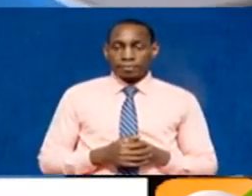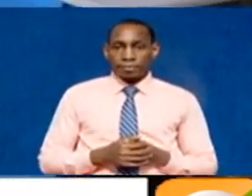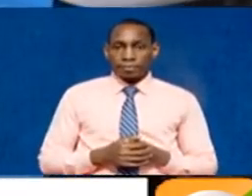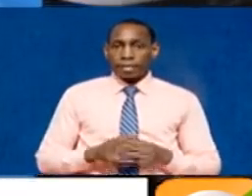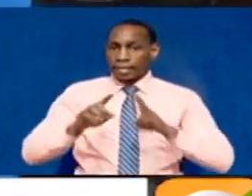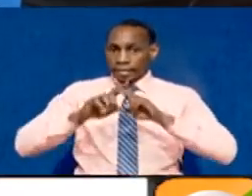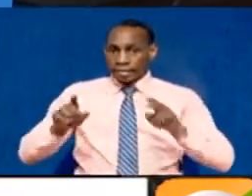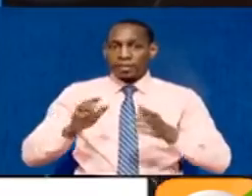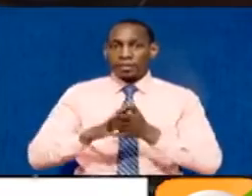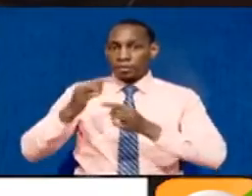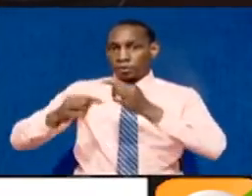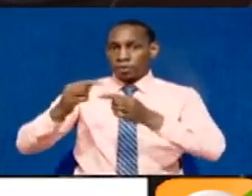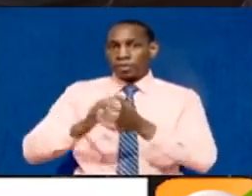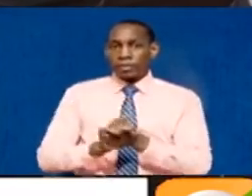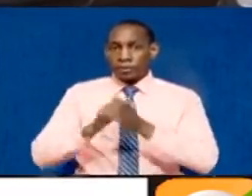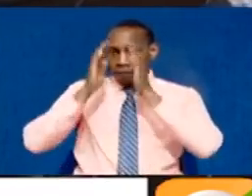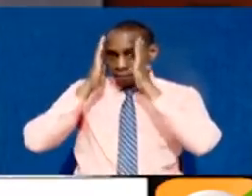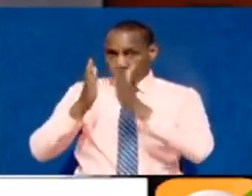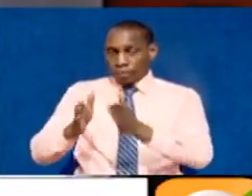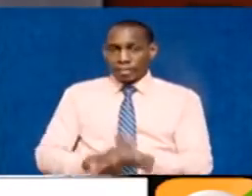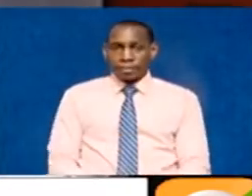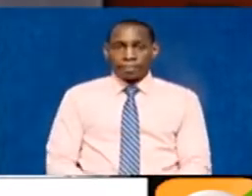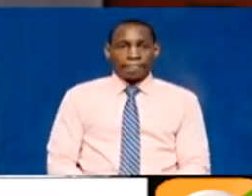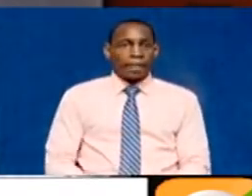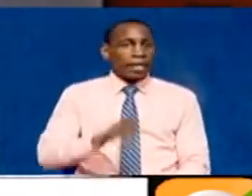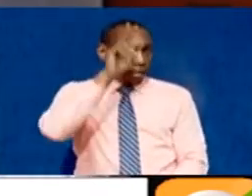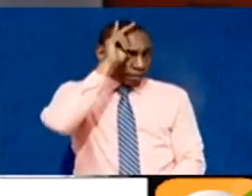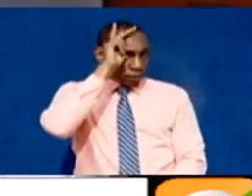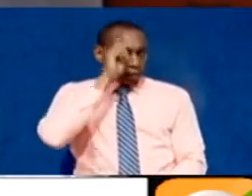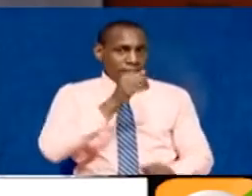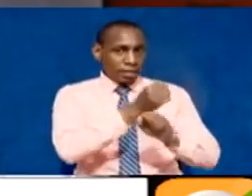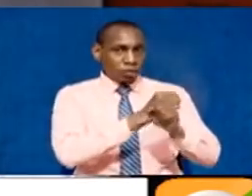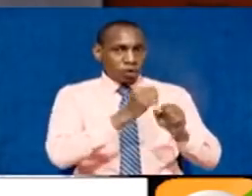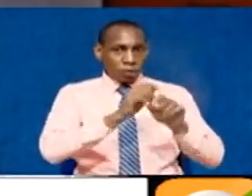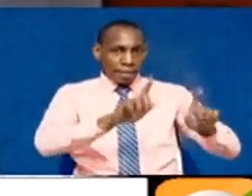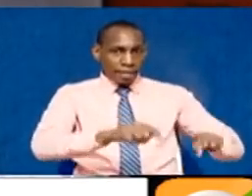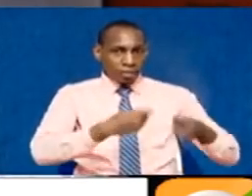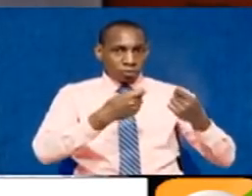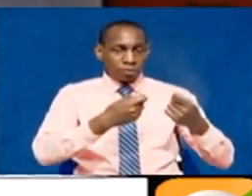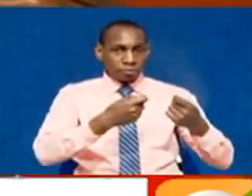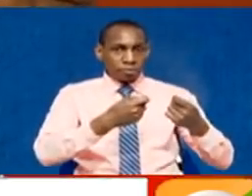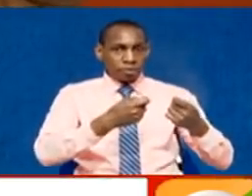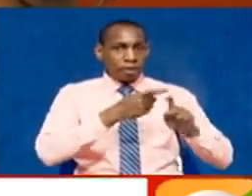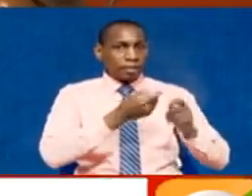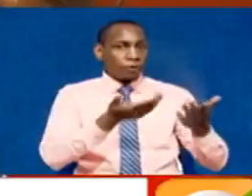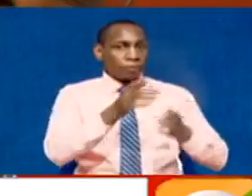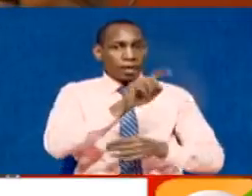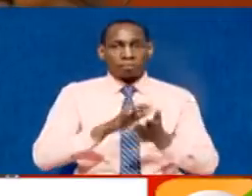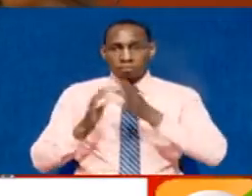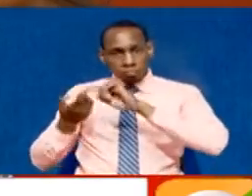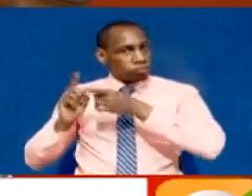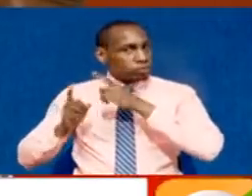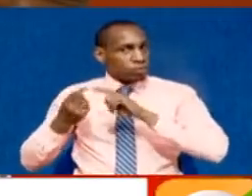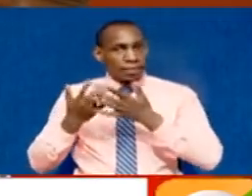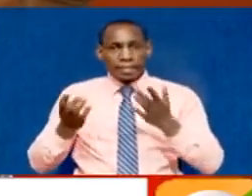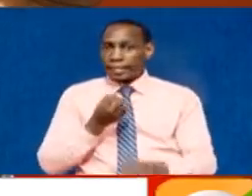ndo nikaingililia tu na roho yote. Na huu ujuzi wa kutengeneza hivi viatu uliutoa wapi? Nilifikiria maneno